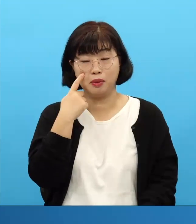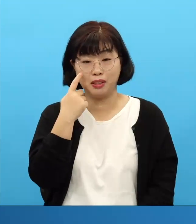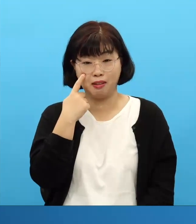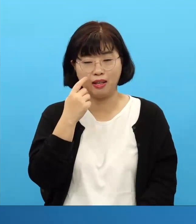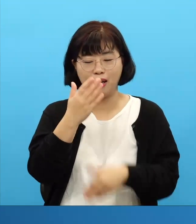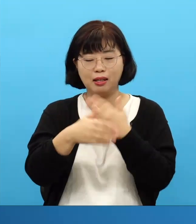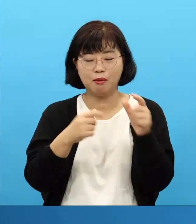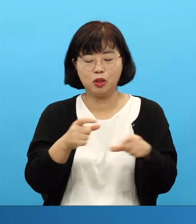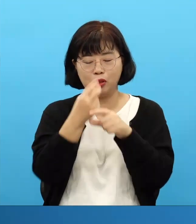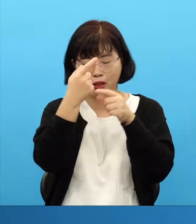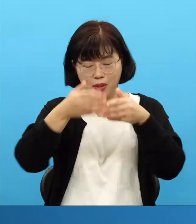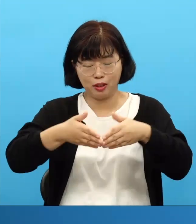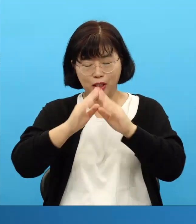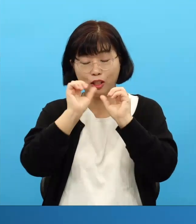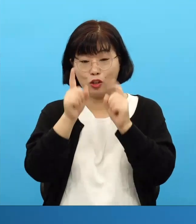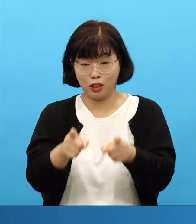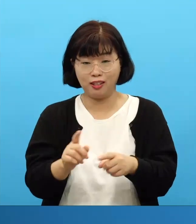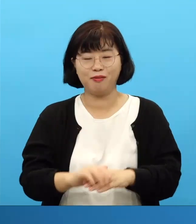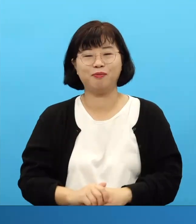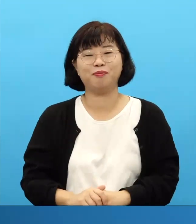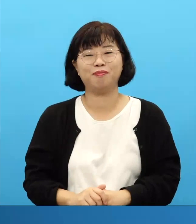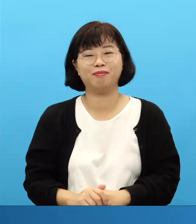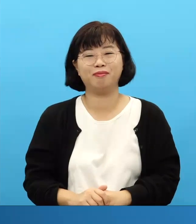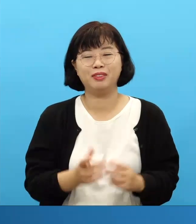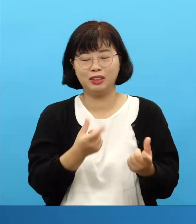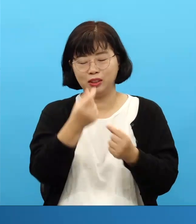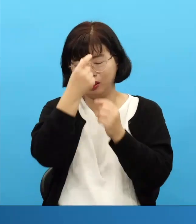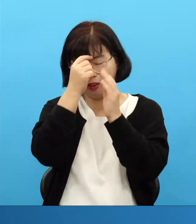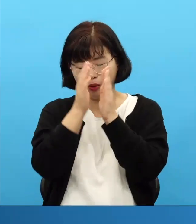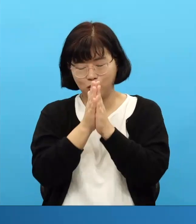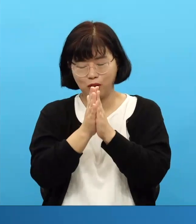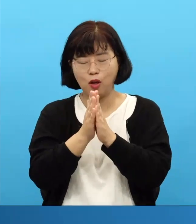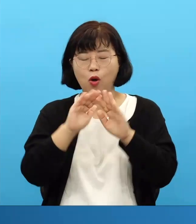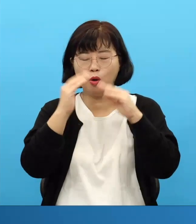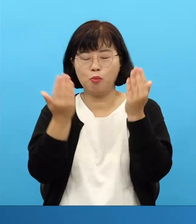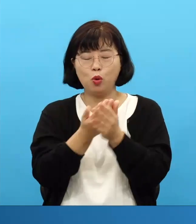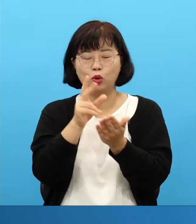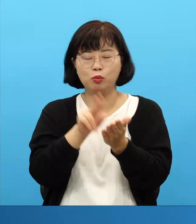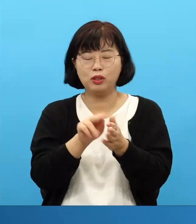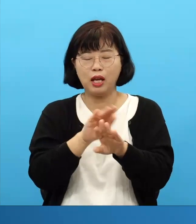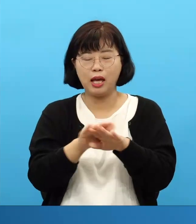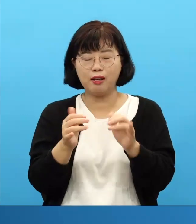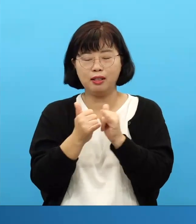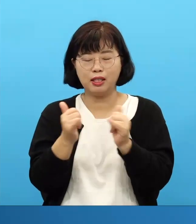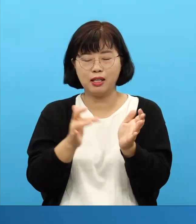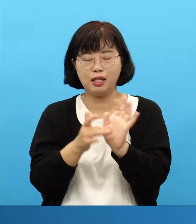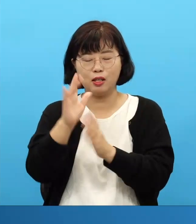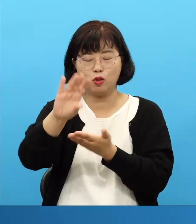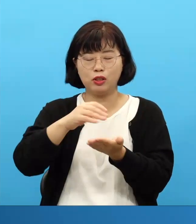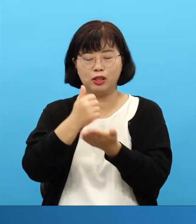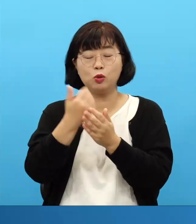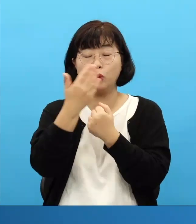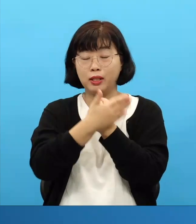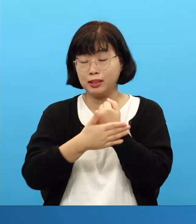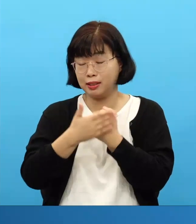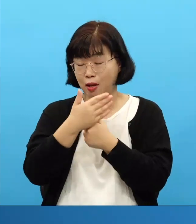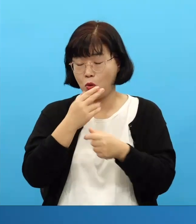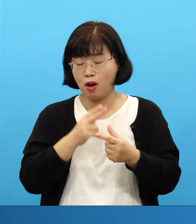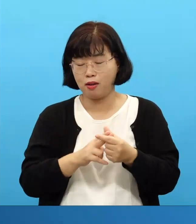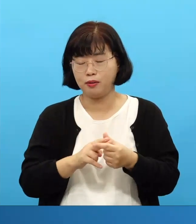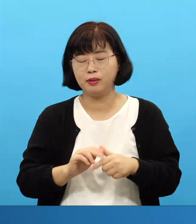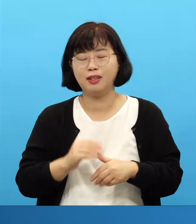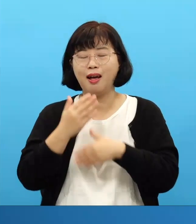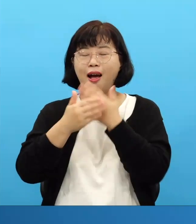opportunity. 기도하겠습니다. Let us pray. 모든 문제 해결자이신 예수 그리스도의 은혜와 And so may the grace of our Lord Jesus Christ, who is the solution to